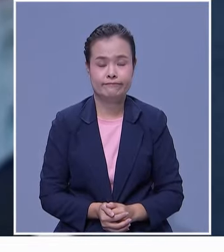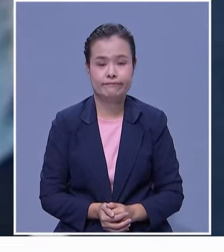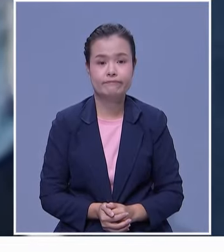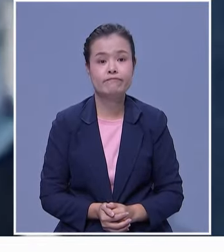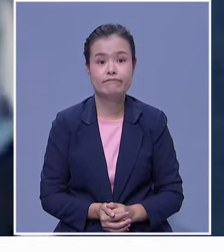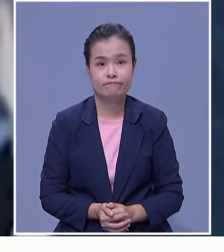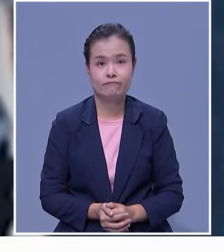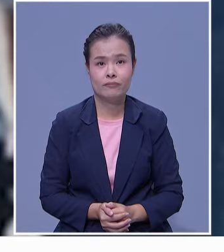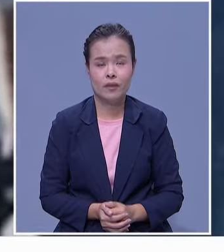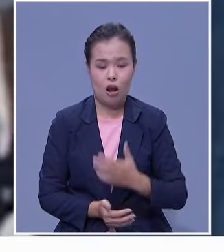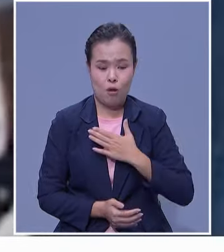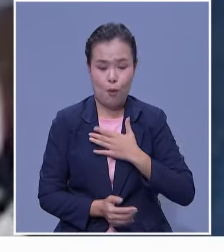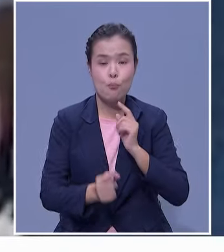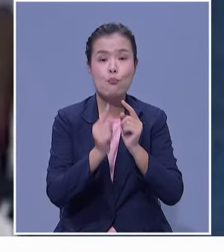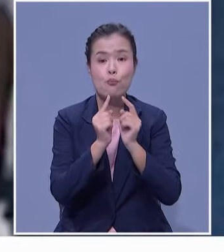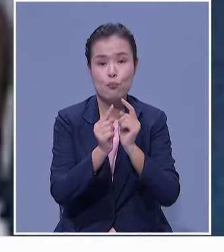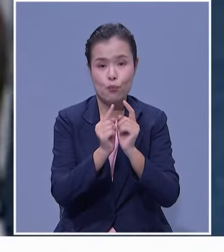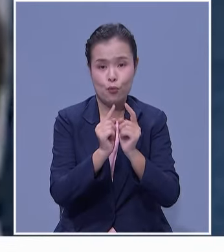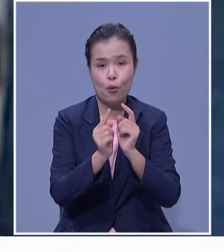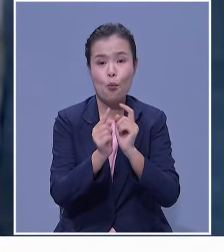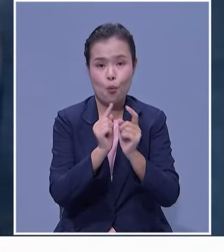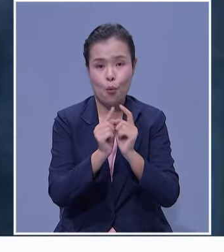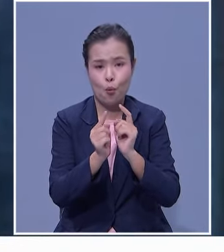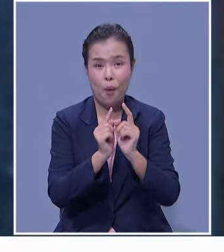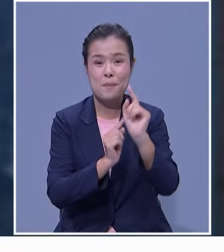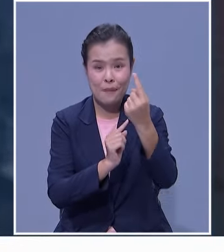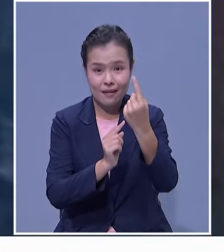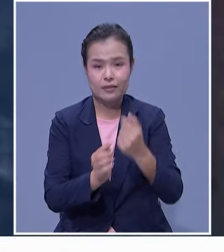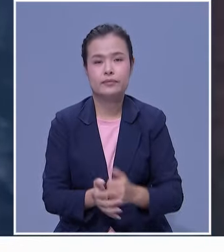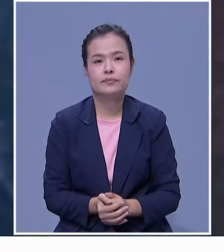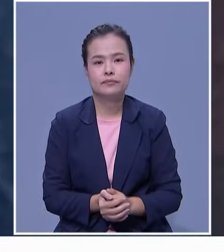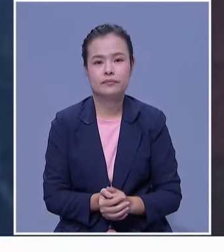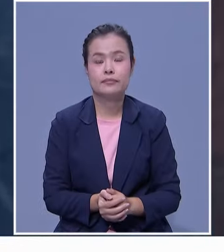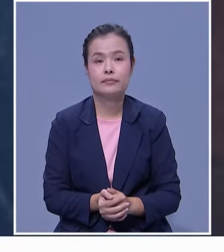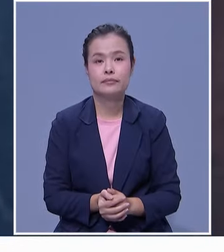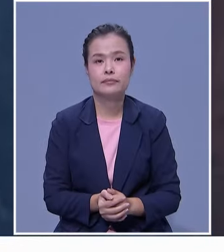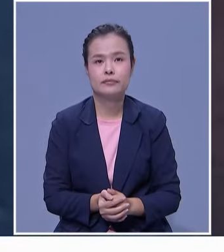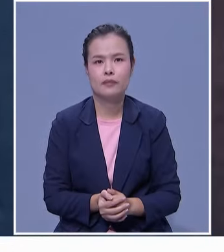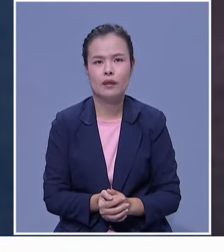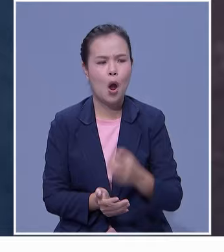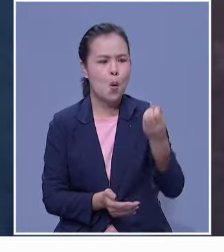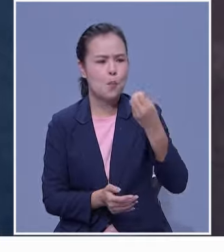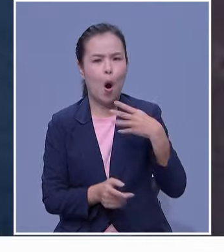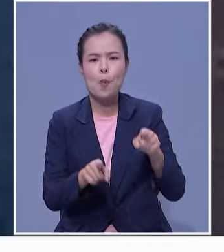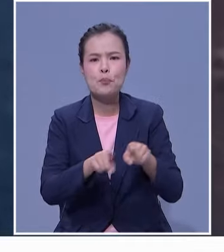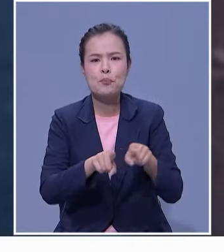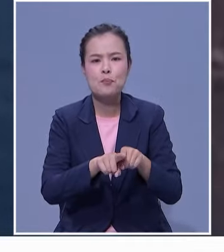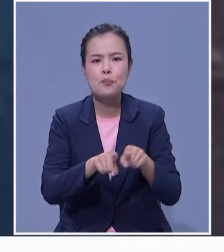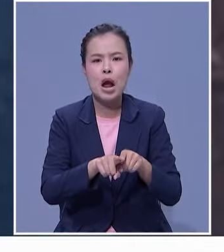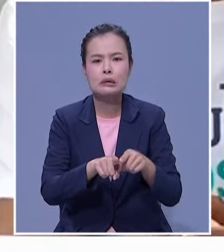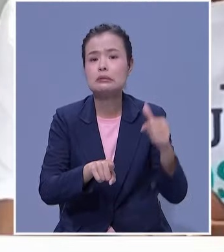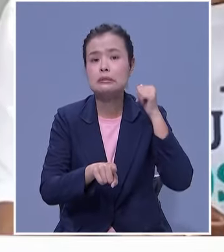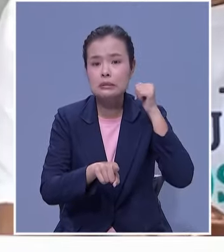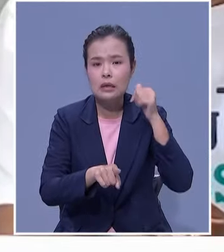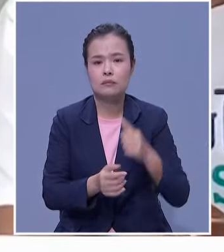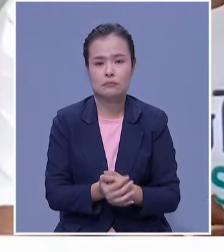ก็ผมก็ได้ไปพูดคุยเจรจาอีกครั้งล่าสุดก็ได้ยินได้ยืนยันคำตอบเดิ